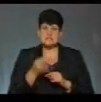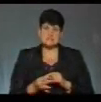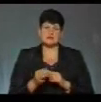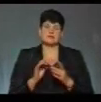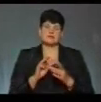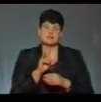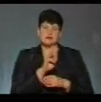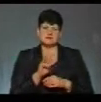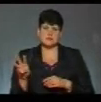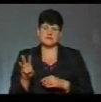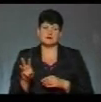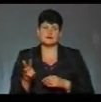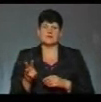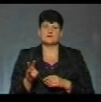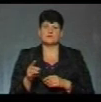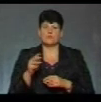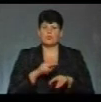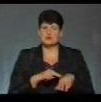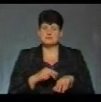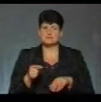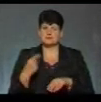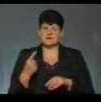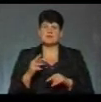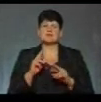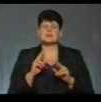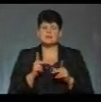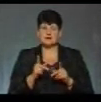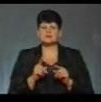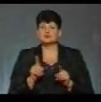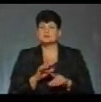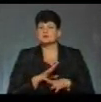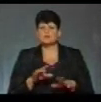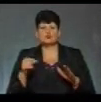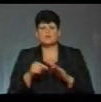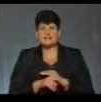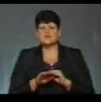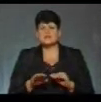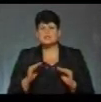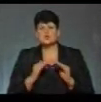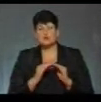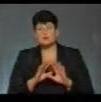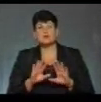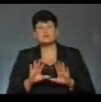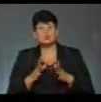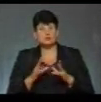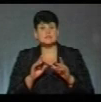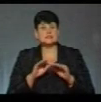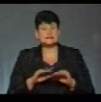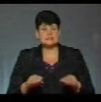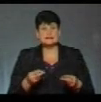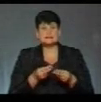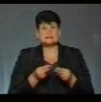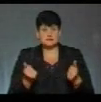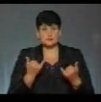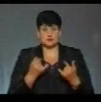поліції в Тернопільській області. Як запобігти втечі дітей з дому, а також як діяти у разі зникнення дитини, ми сьогодні поговоримо з